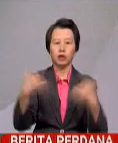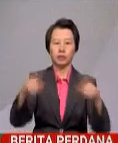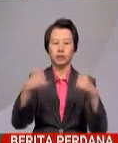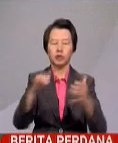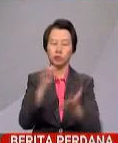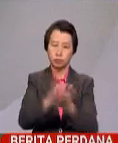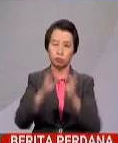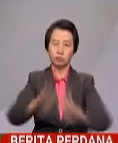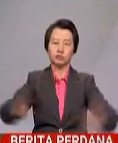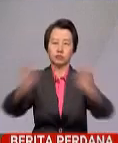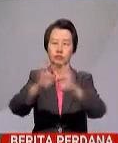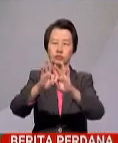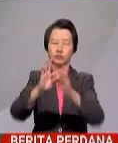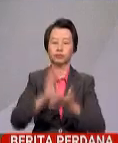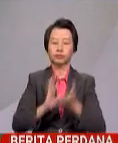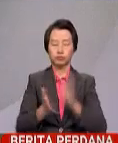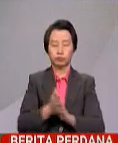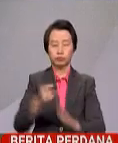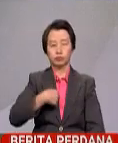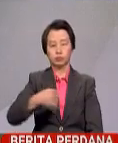untuk kita. Saya rasa